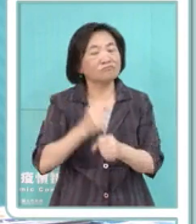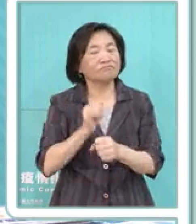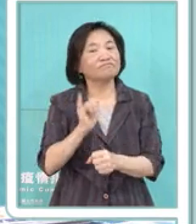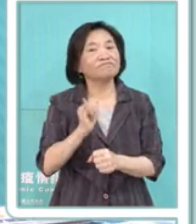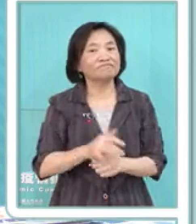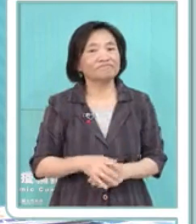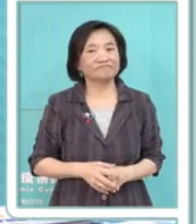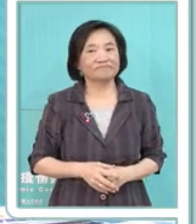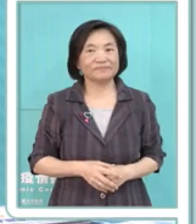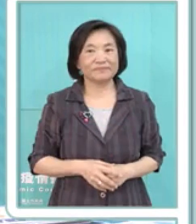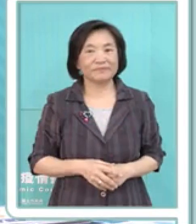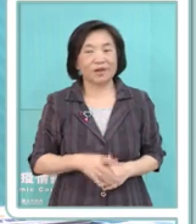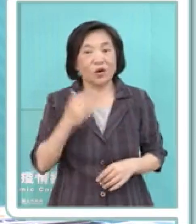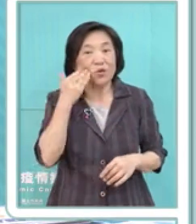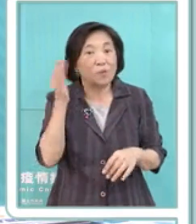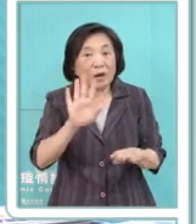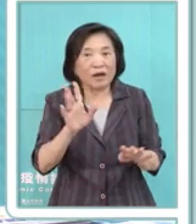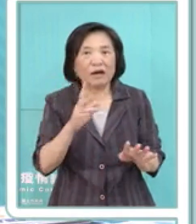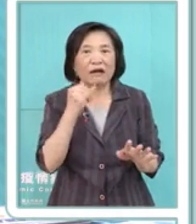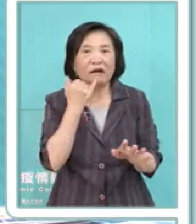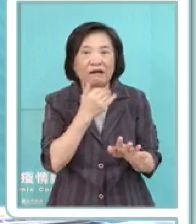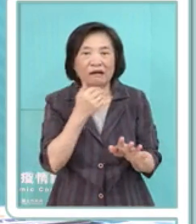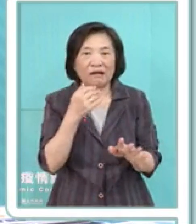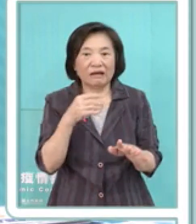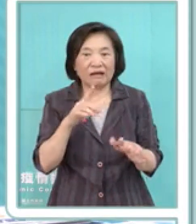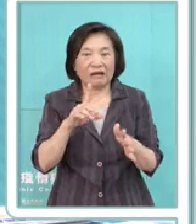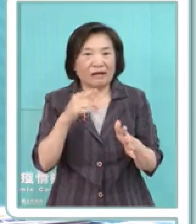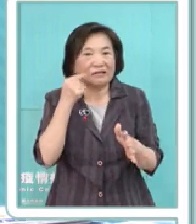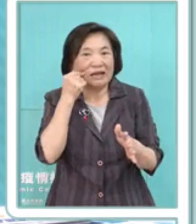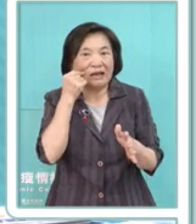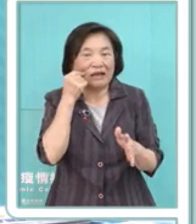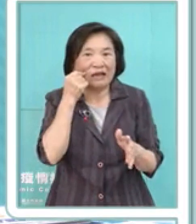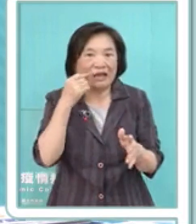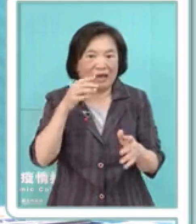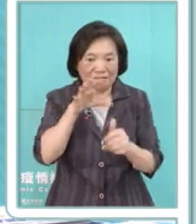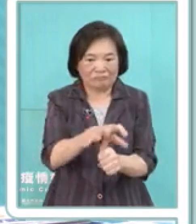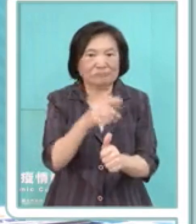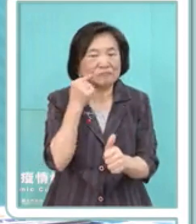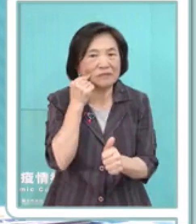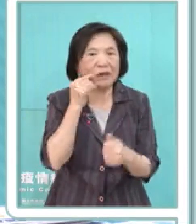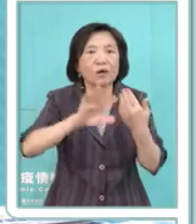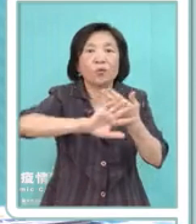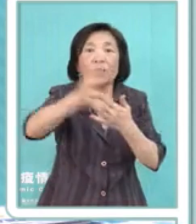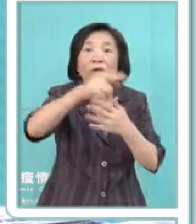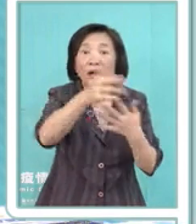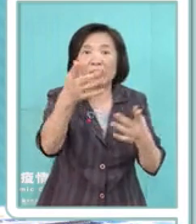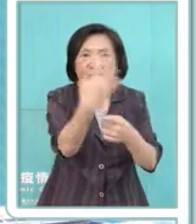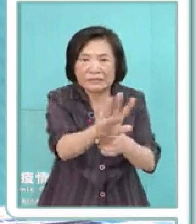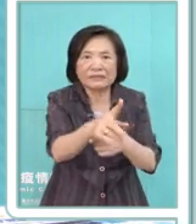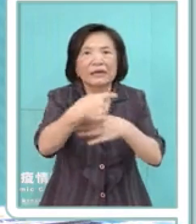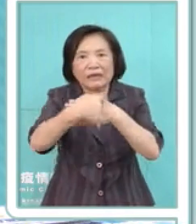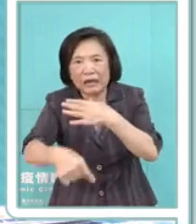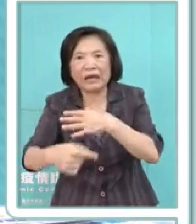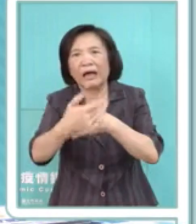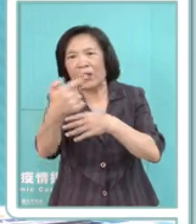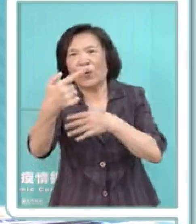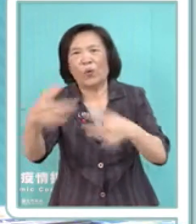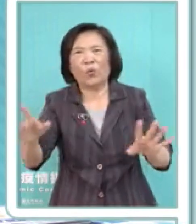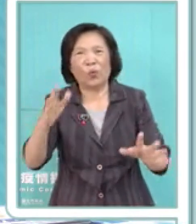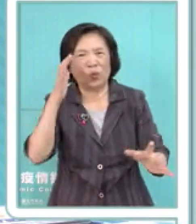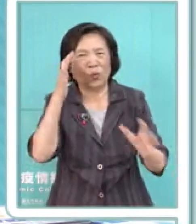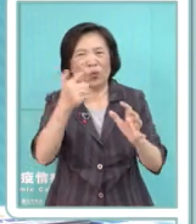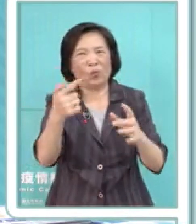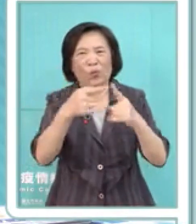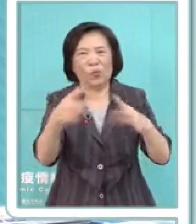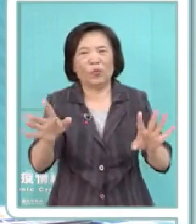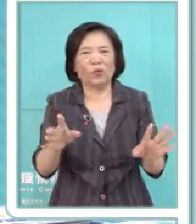不然的话，没有办法这样控制下来，你看其他国家都很惨了，死伤惨重啊，这个我们市长还算表